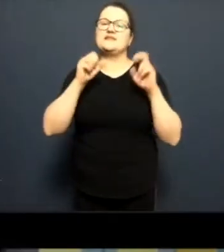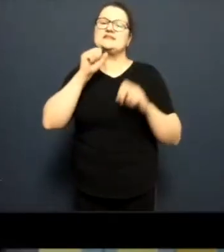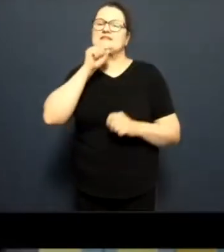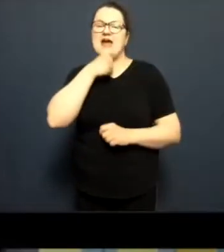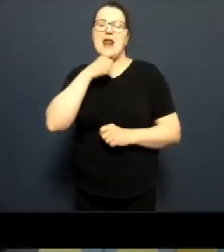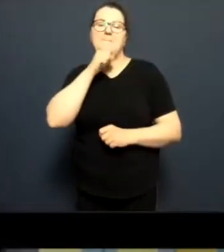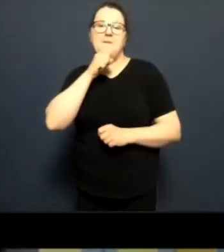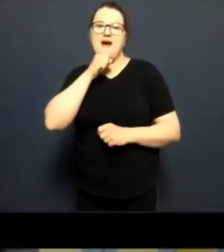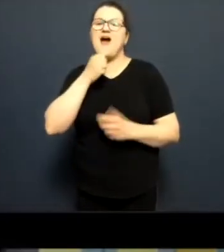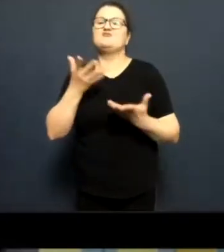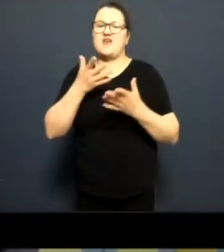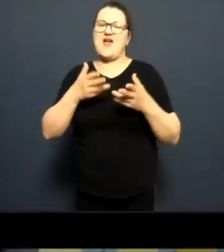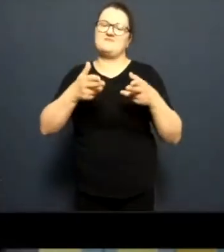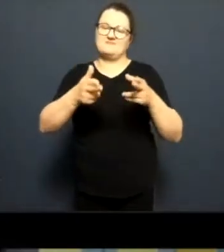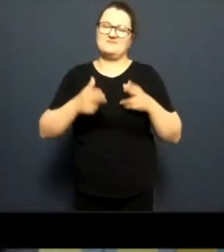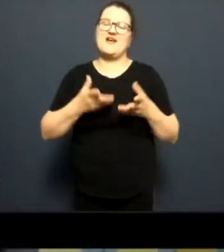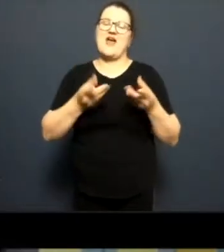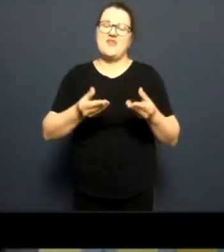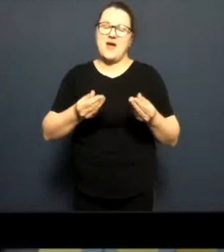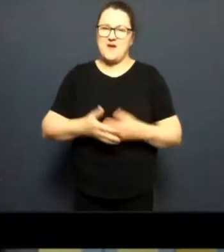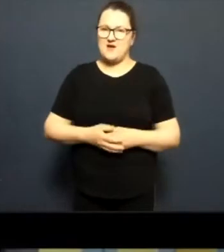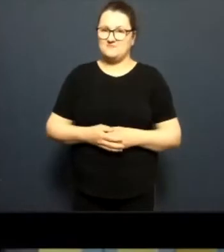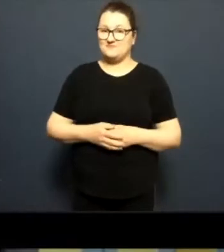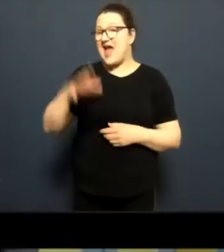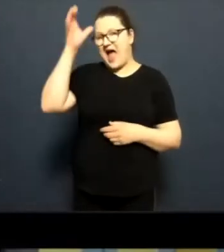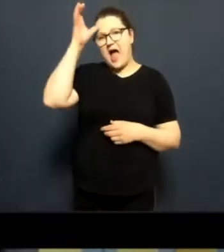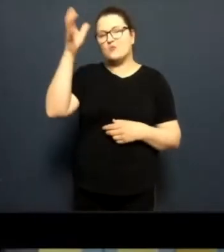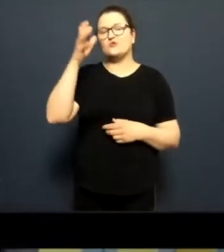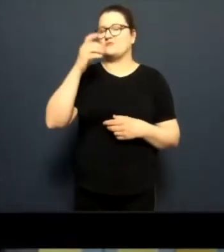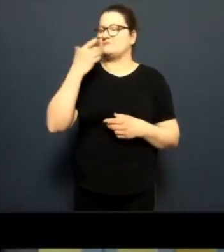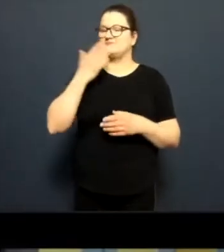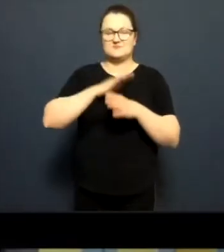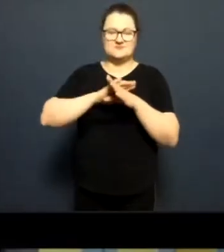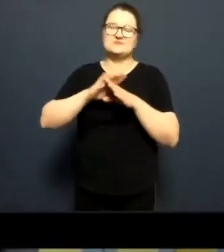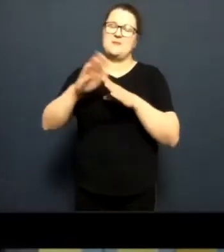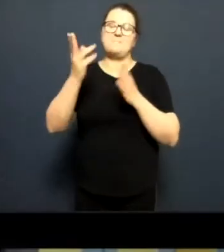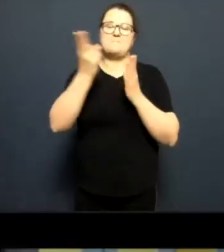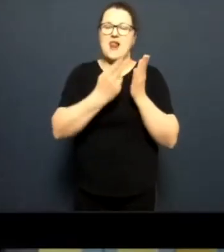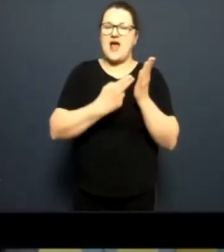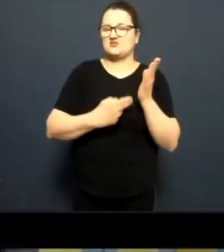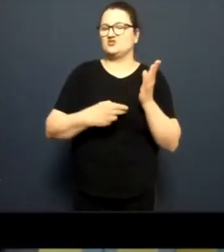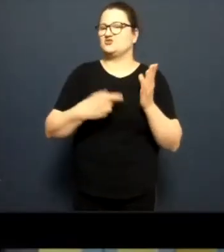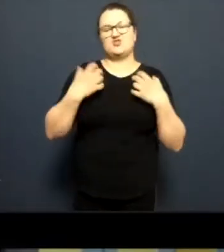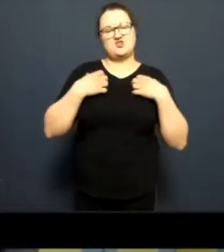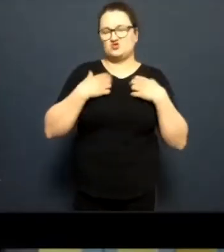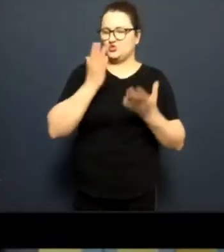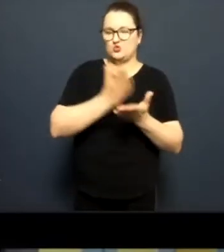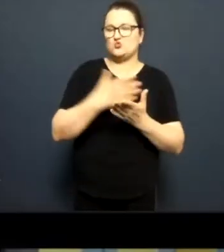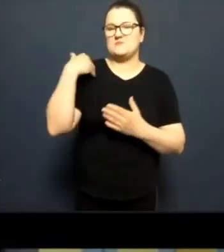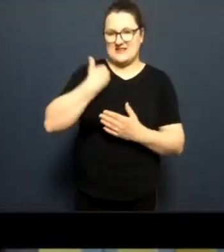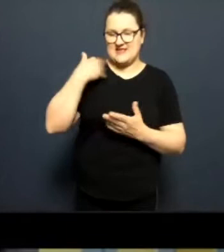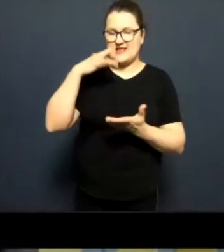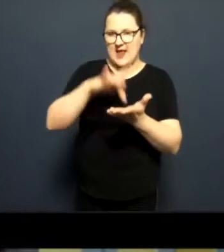autorem jest brytyjski, bardzo znany malarz, nieżyjący już, wnuk zresztą Zygmunta Freuda,